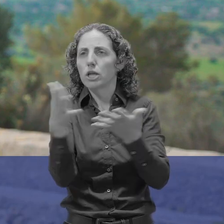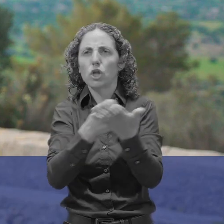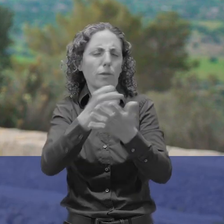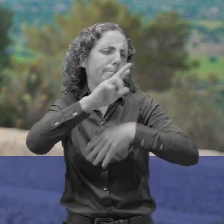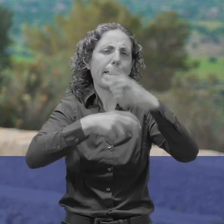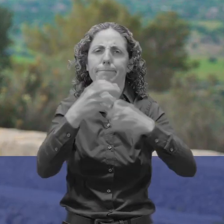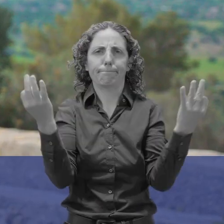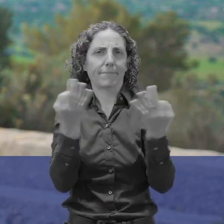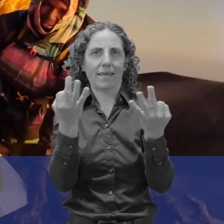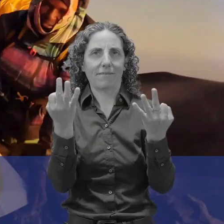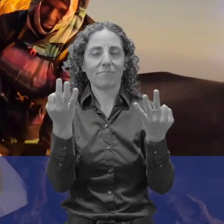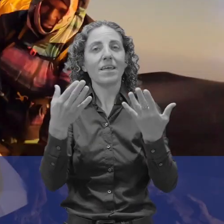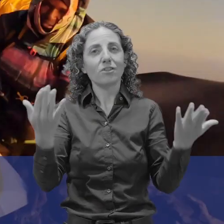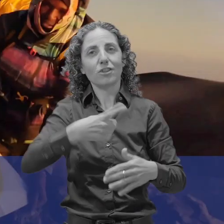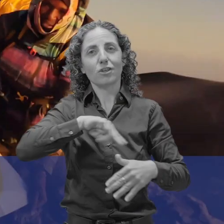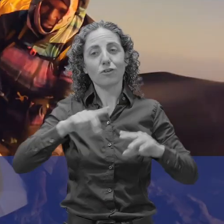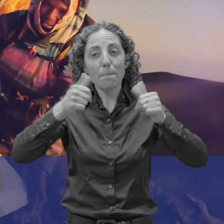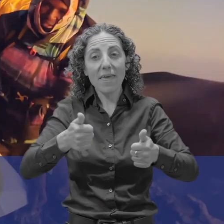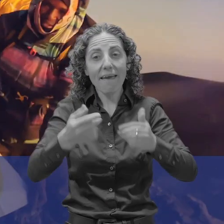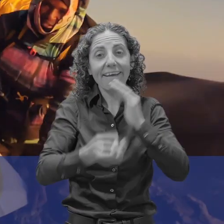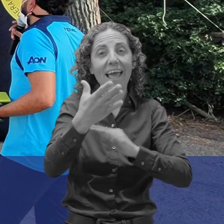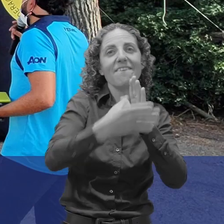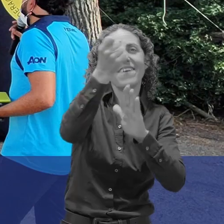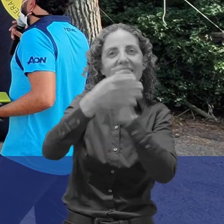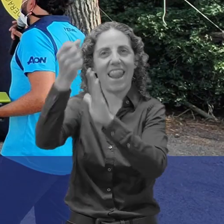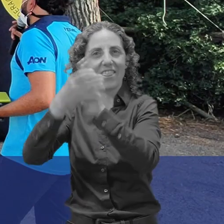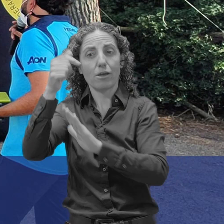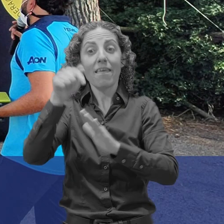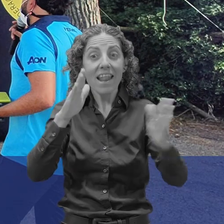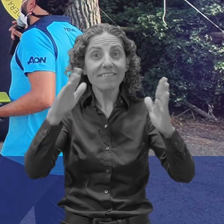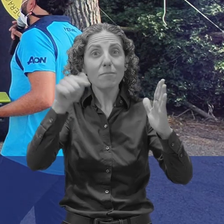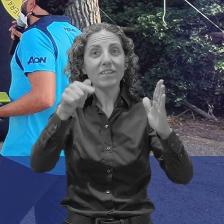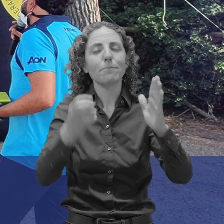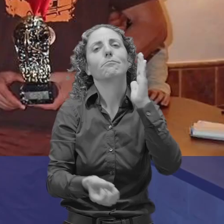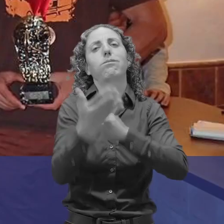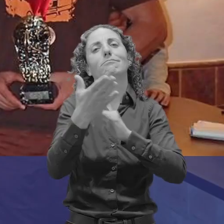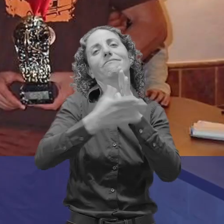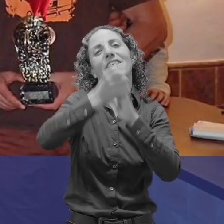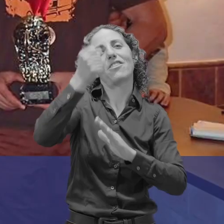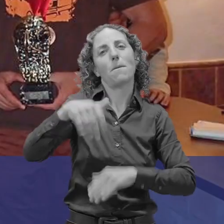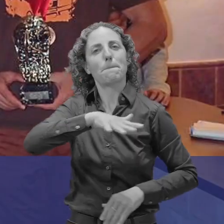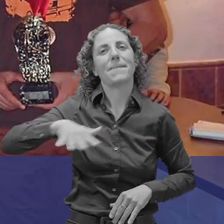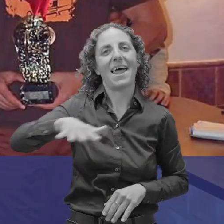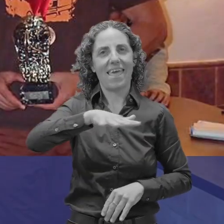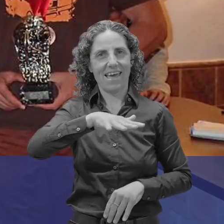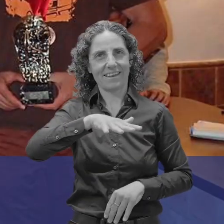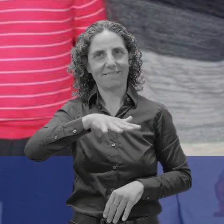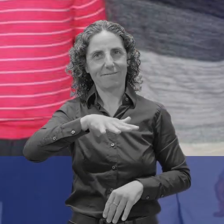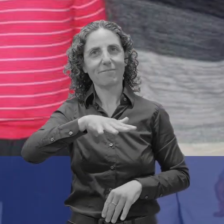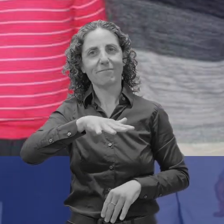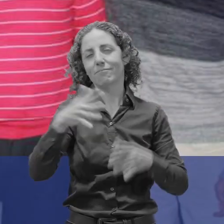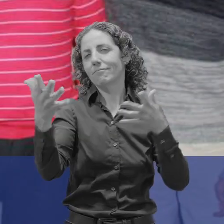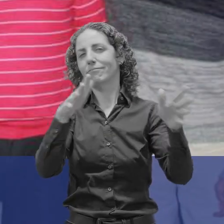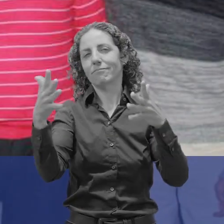crear federacions. En aquest moment se crea la Federació Balear, de vés als anys